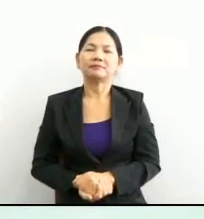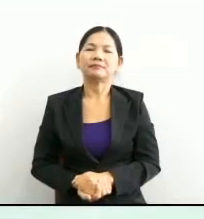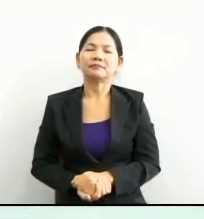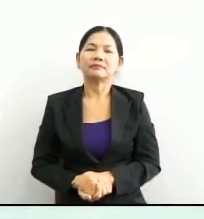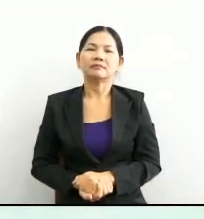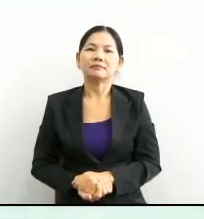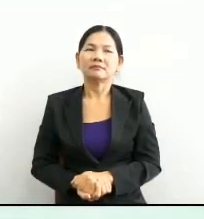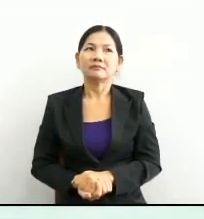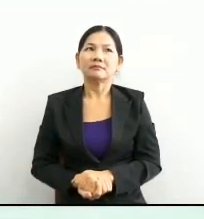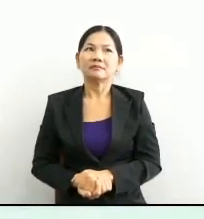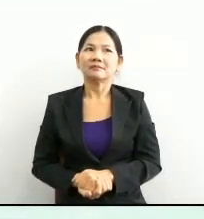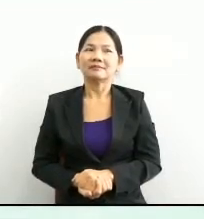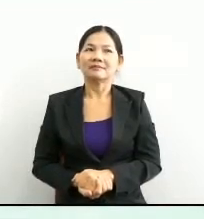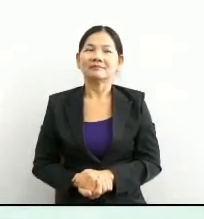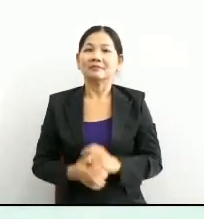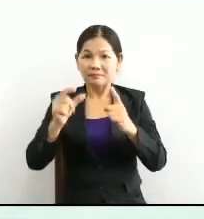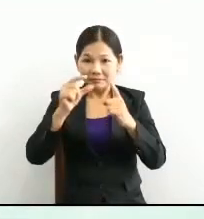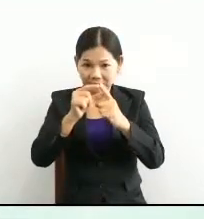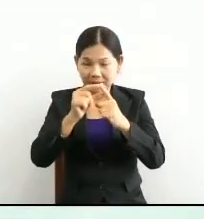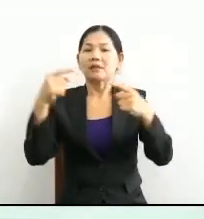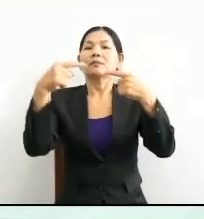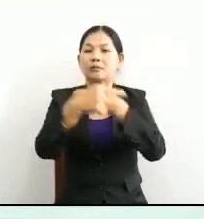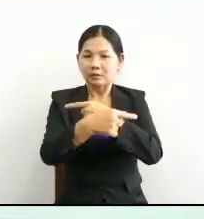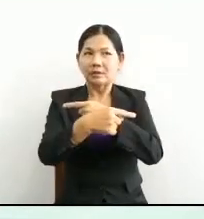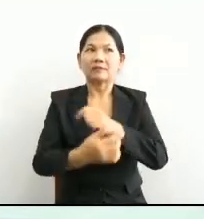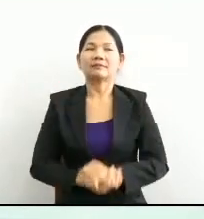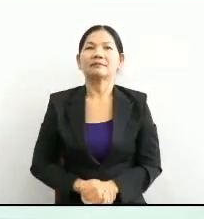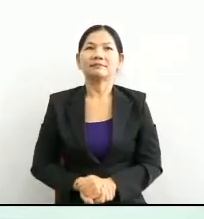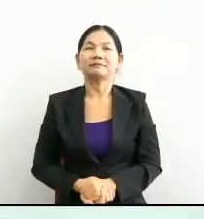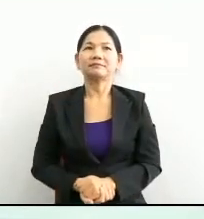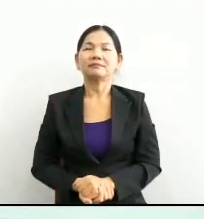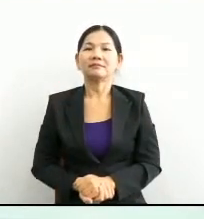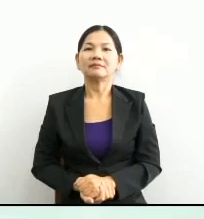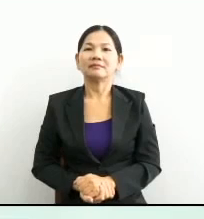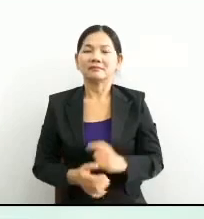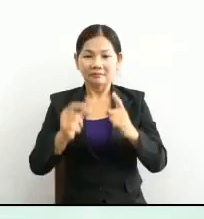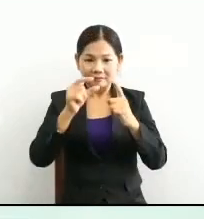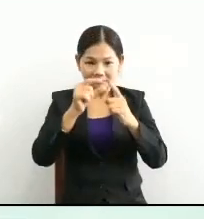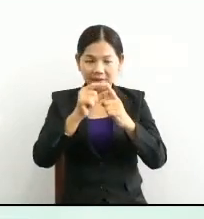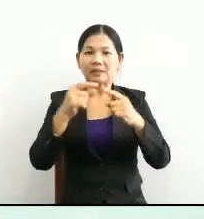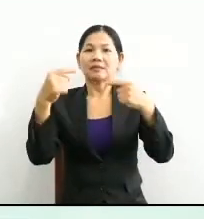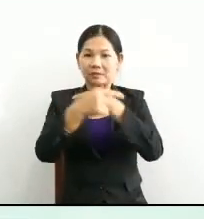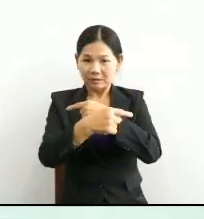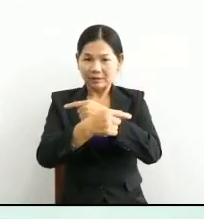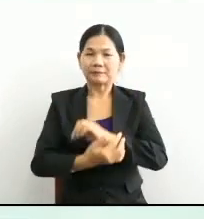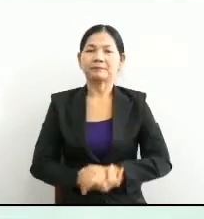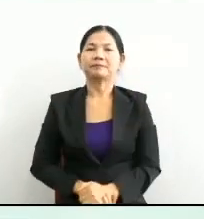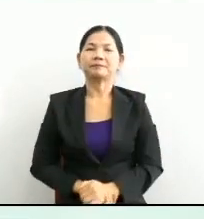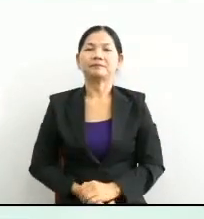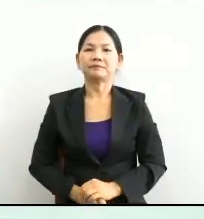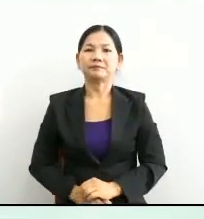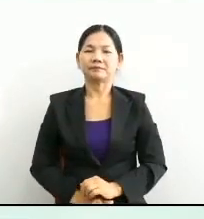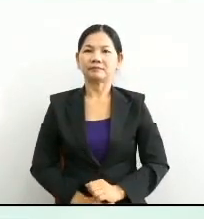bạc đệ sạp cứ chị ấy phía tôi chà à, bạc đệ sạp ở đây nó khổ ai con rớ bạc đệ sạp nàng phía